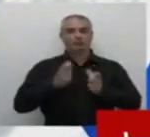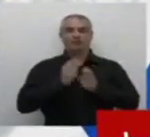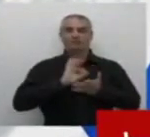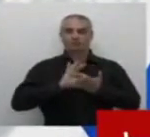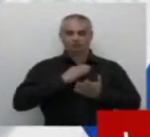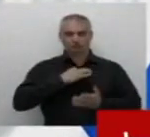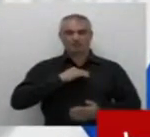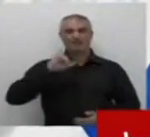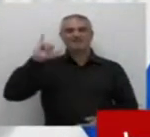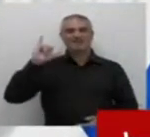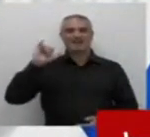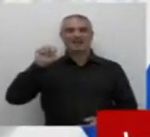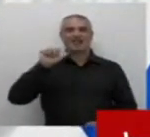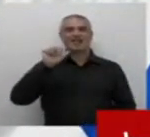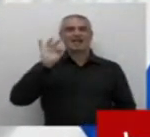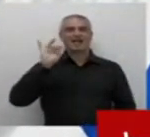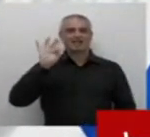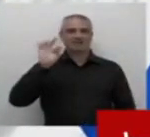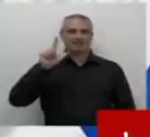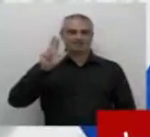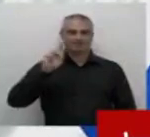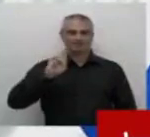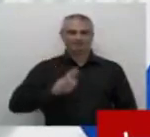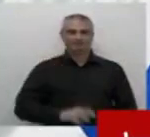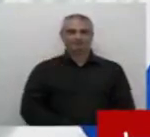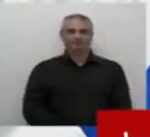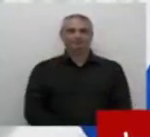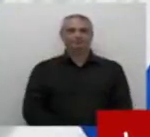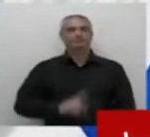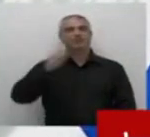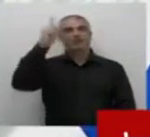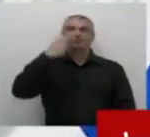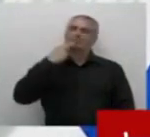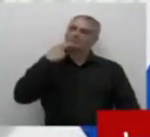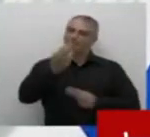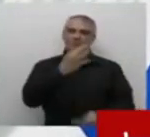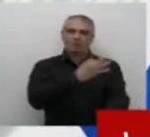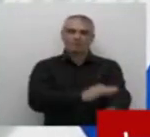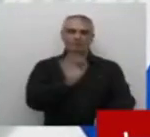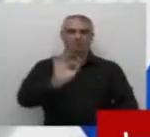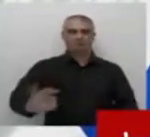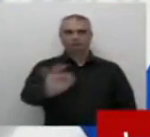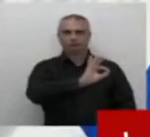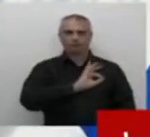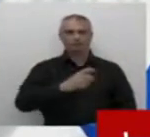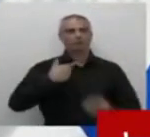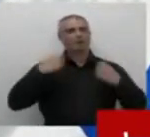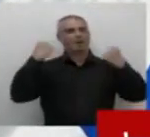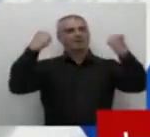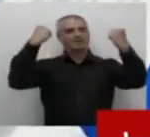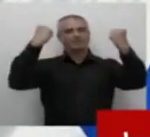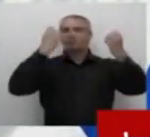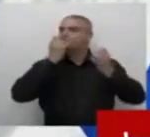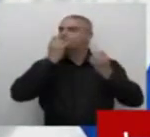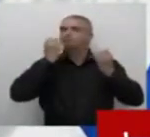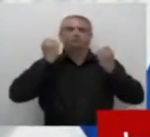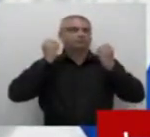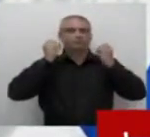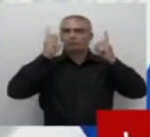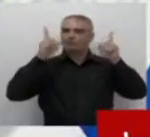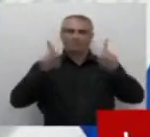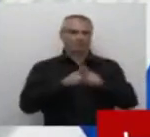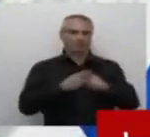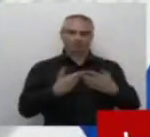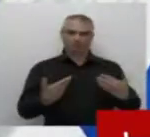يتر وهو كان ابن صديقي ورئيس مكتبي يحيى لايتر قلوبنا تنزف من